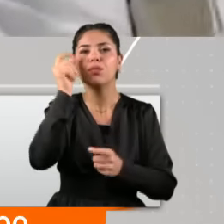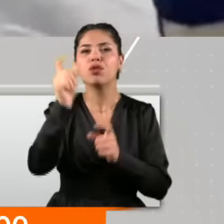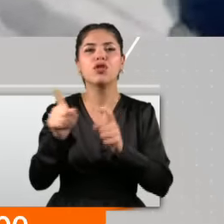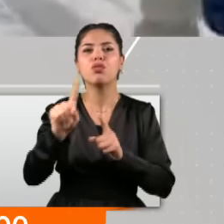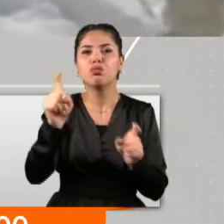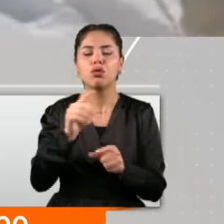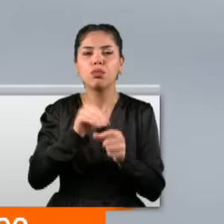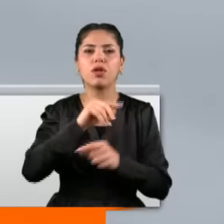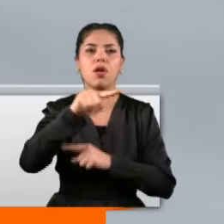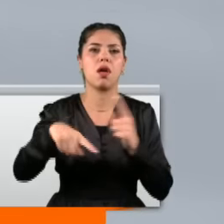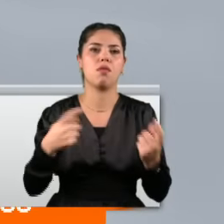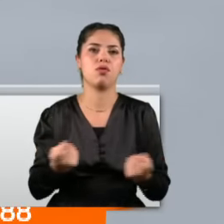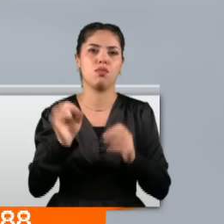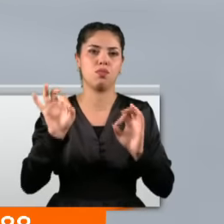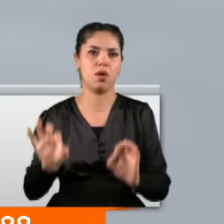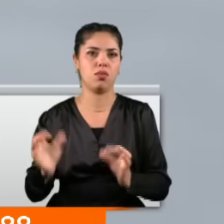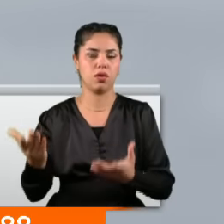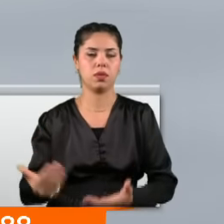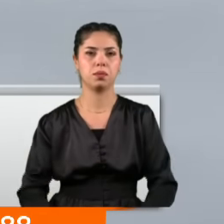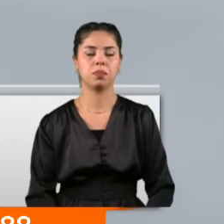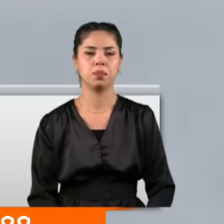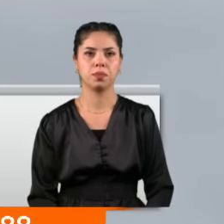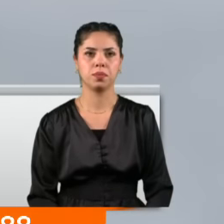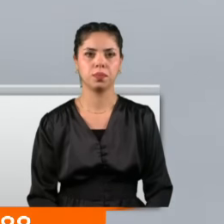çalışması başlatıldı.